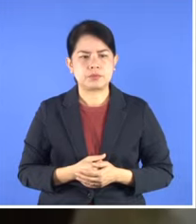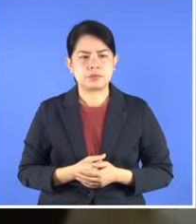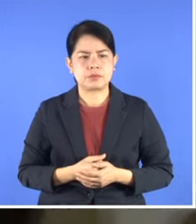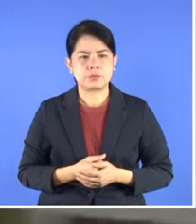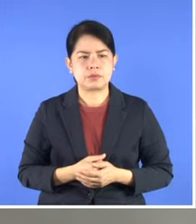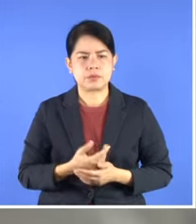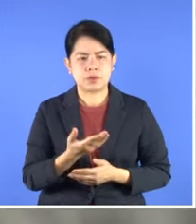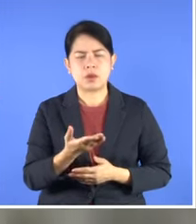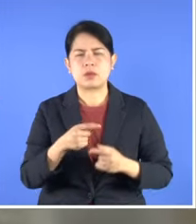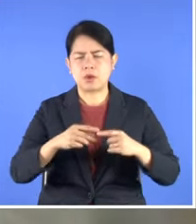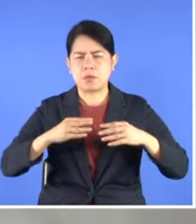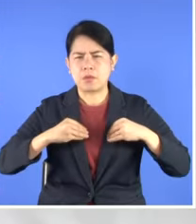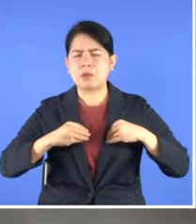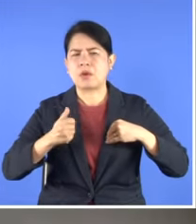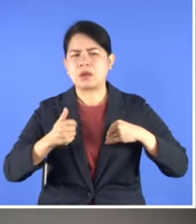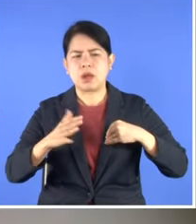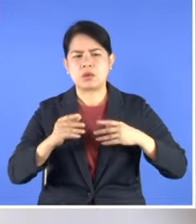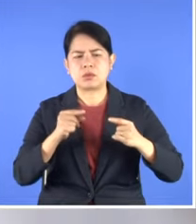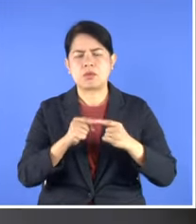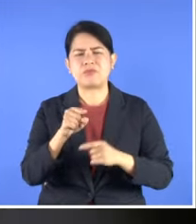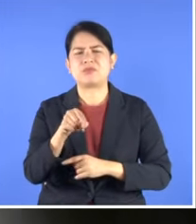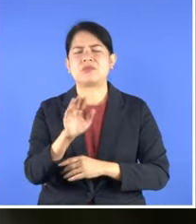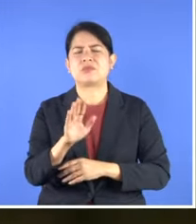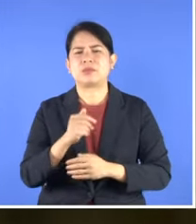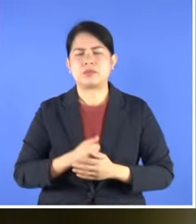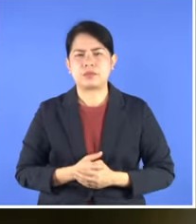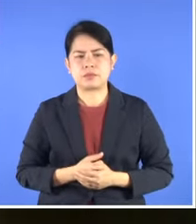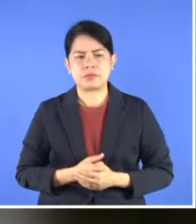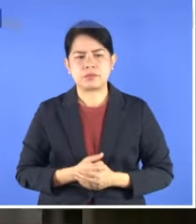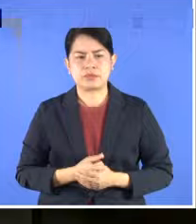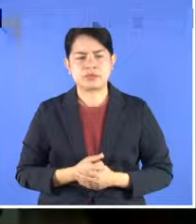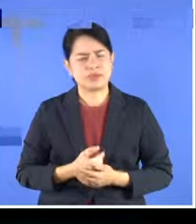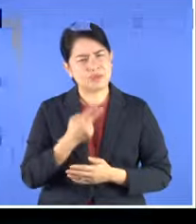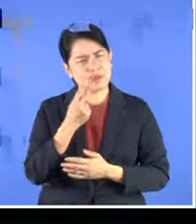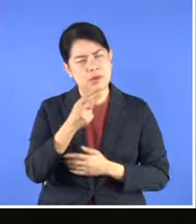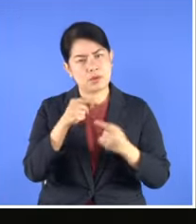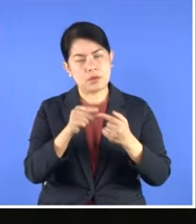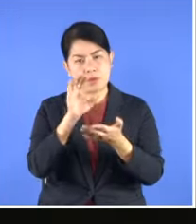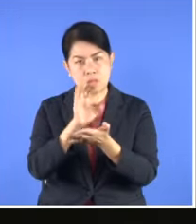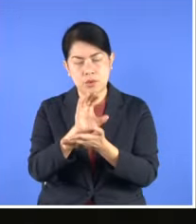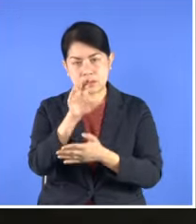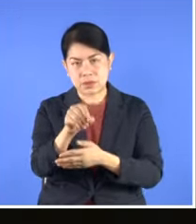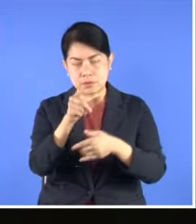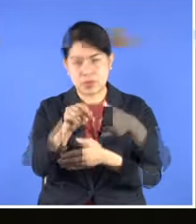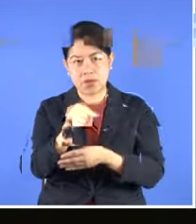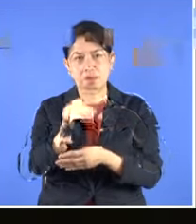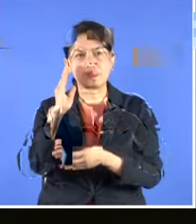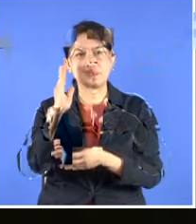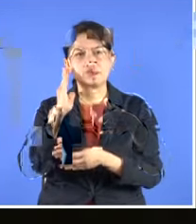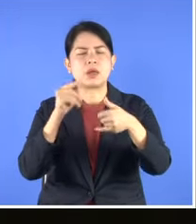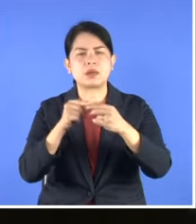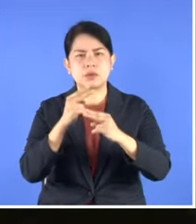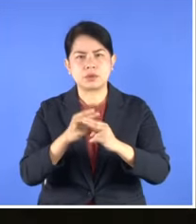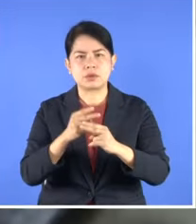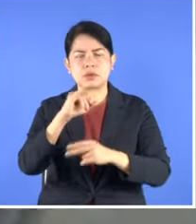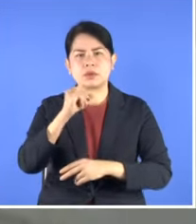รับยอมรับถึงแล้วอย่าเป็นคนแบบนี ้ใช่ รู้ไหมเดินไป เป็นภาพที่ตำรวจเนี่ยไปจับผู้ชายคนหนึ่งซึ่งทราบชื่อคือนายจี